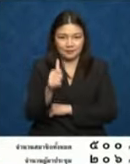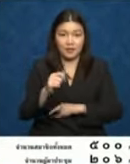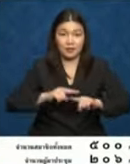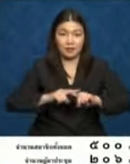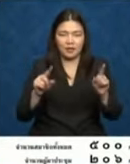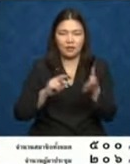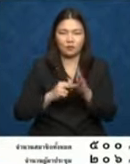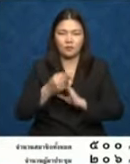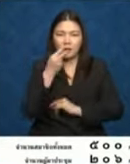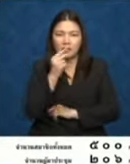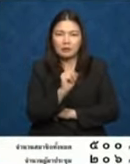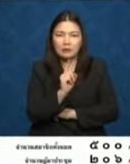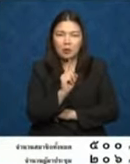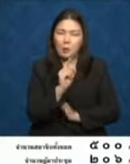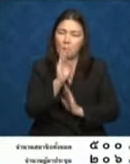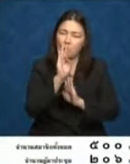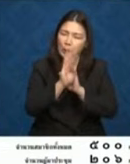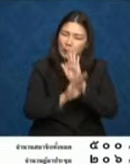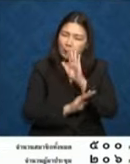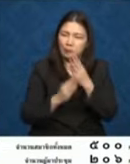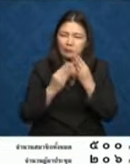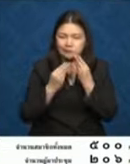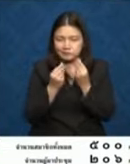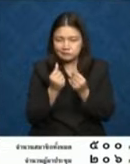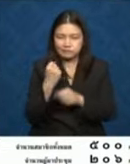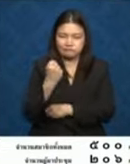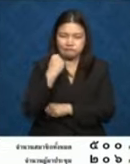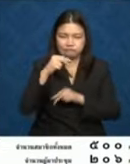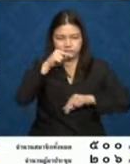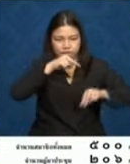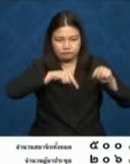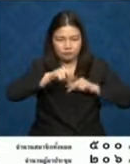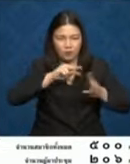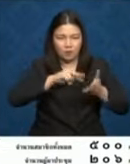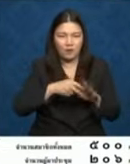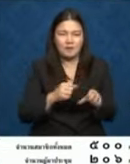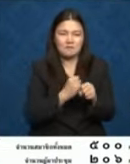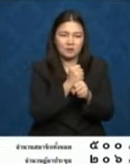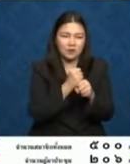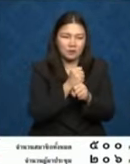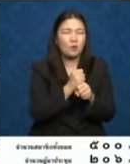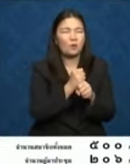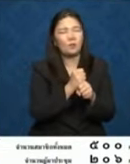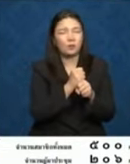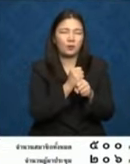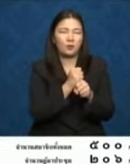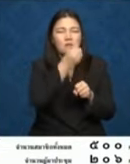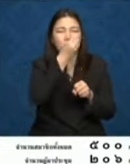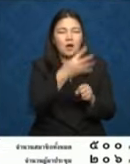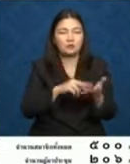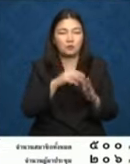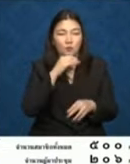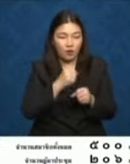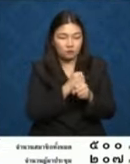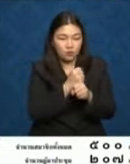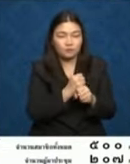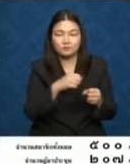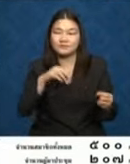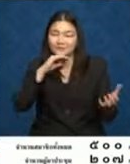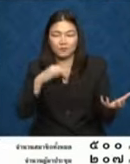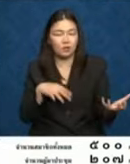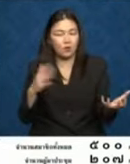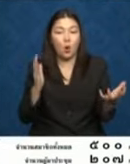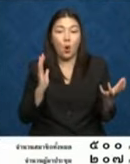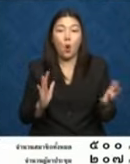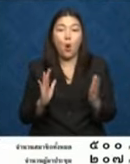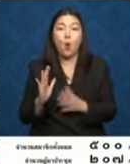แต่ก็ทำให้เห็นว่ามีขั้นตอนที่มากขึ้นและเข้มงวดกับคุณภาพน้ำนมที่สูงถ้าตรวจคุณภาพแล้วไม่เป็นไปตามหลักเกณฑ์ก็